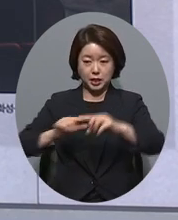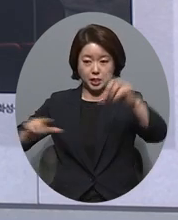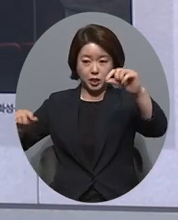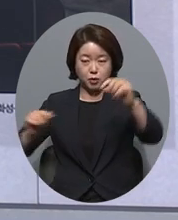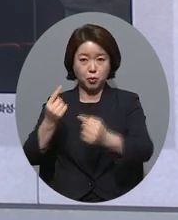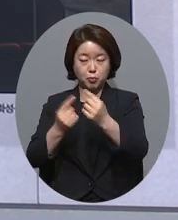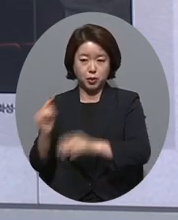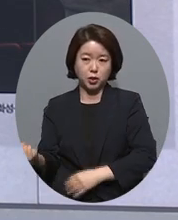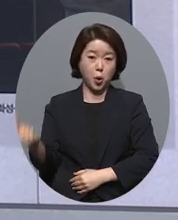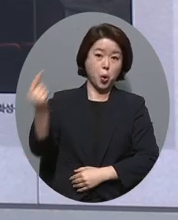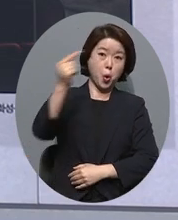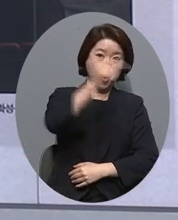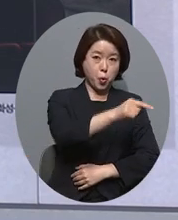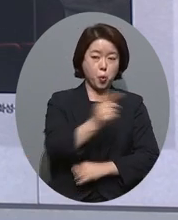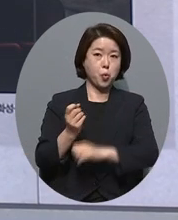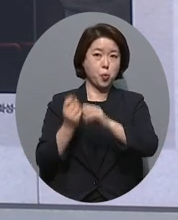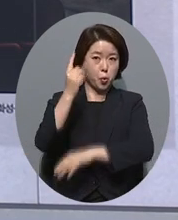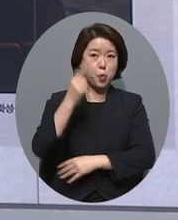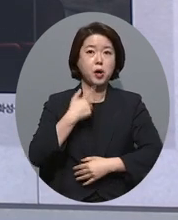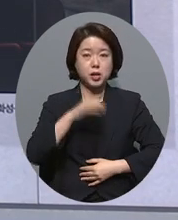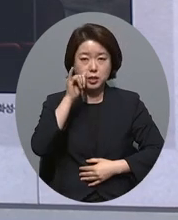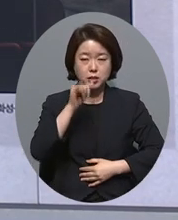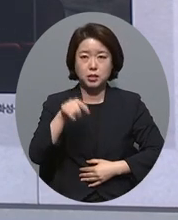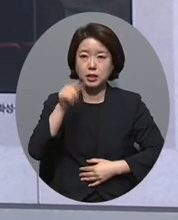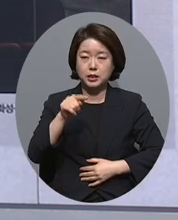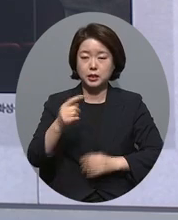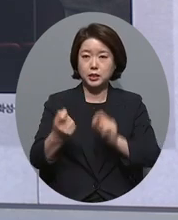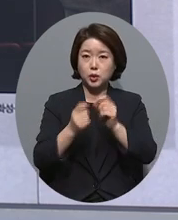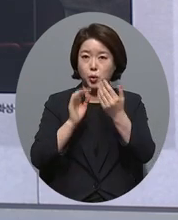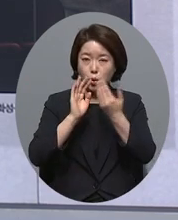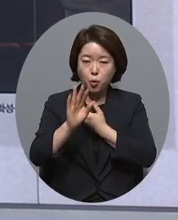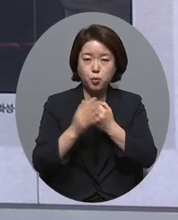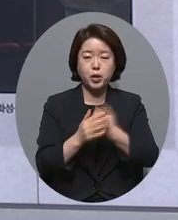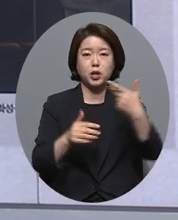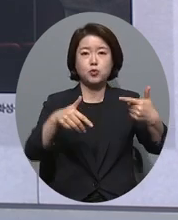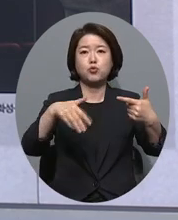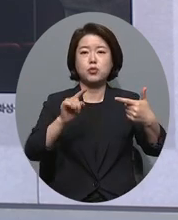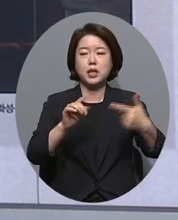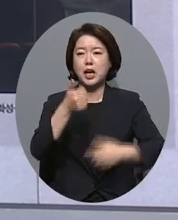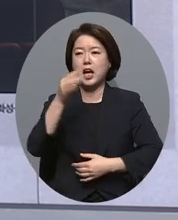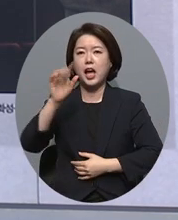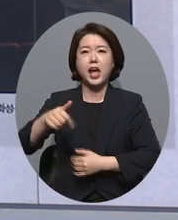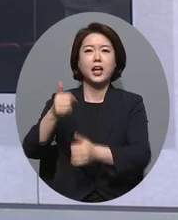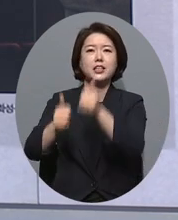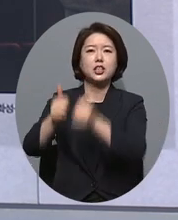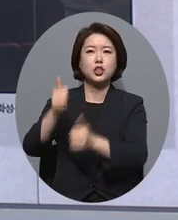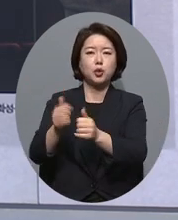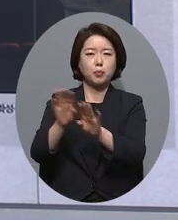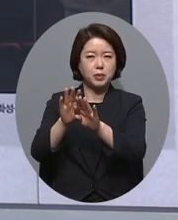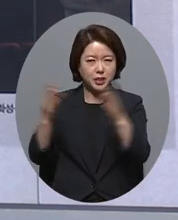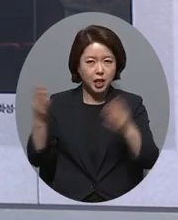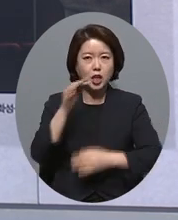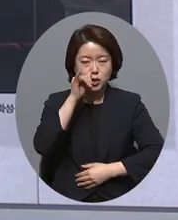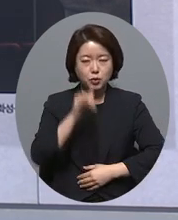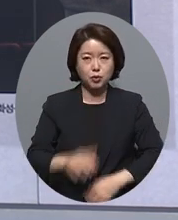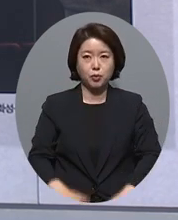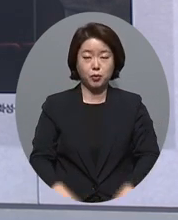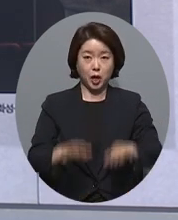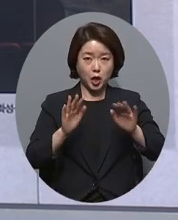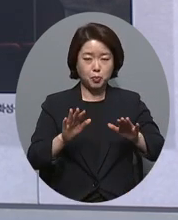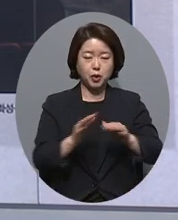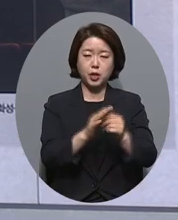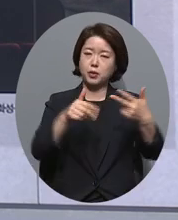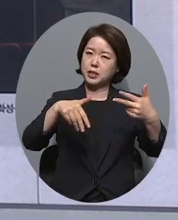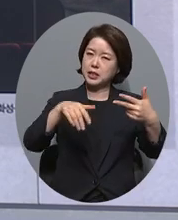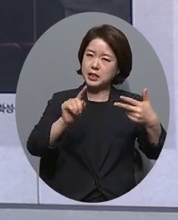미사일을 발사한 적이 있었죠 지코 제6차 핵실험을 강행했습니다 때문에 전문가들은 이번에도 북한의